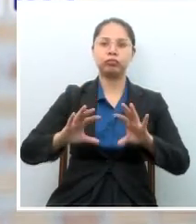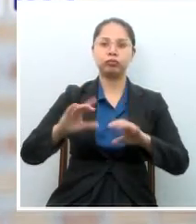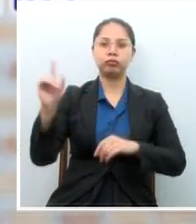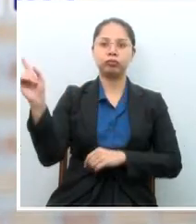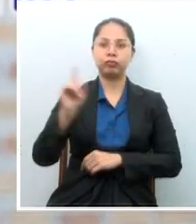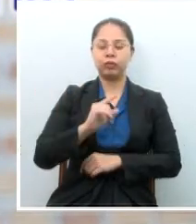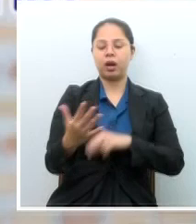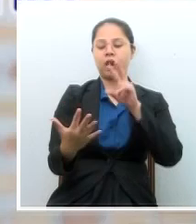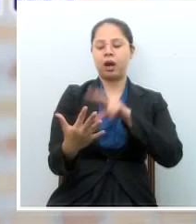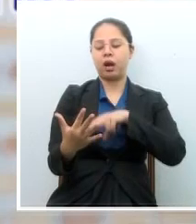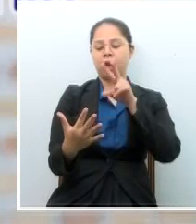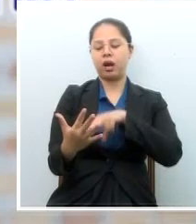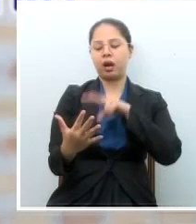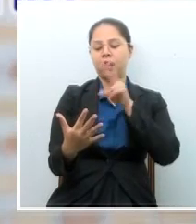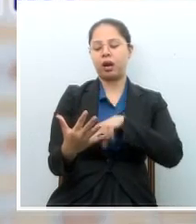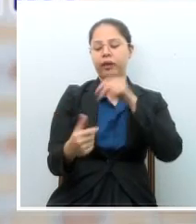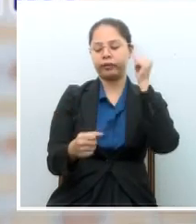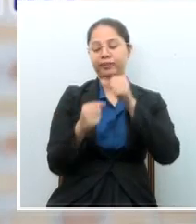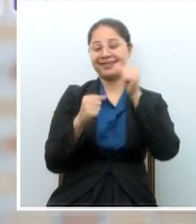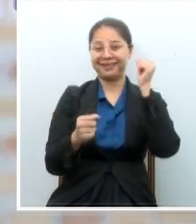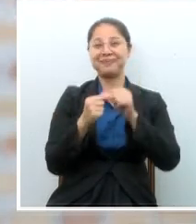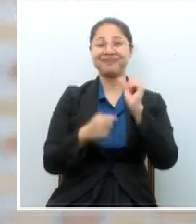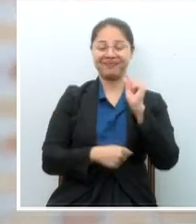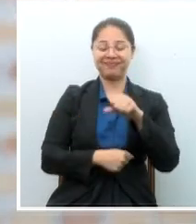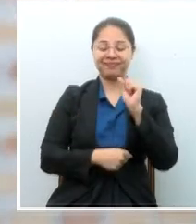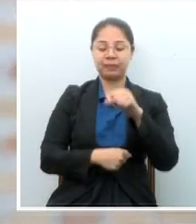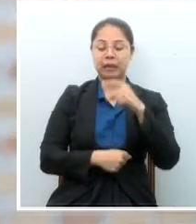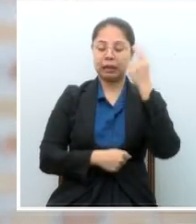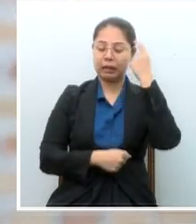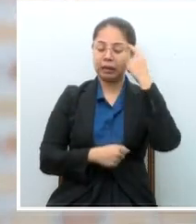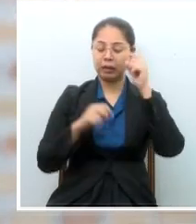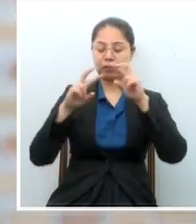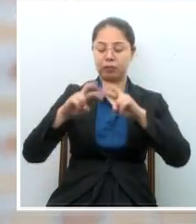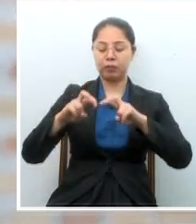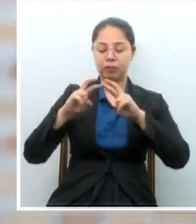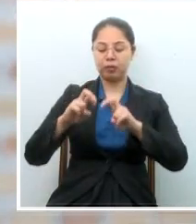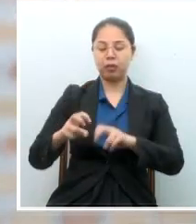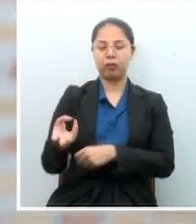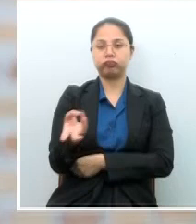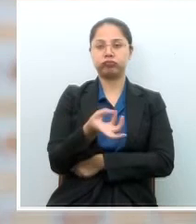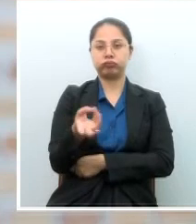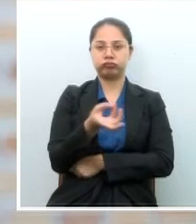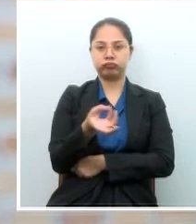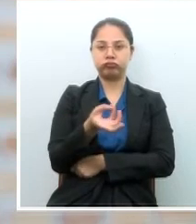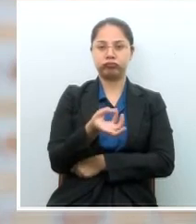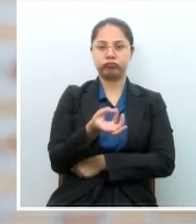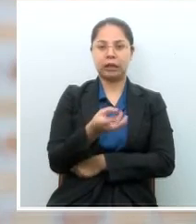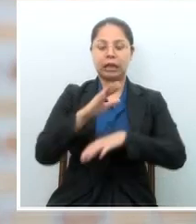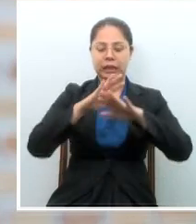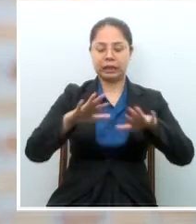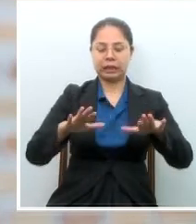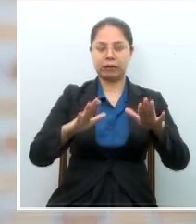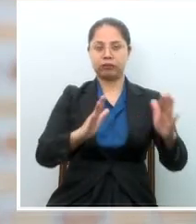การท่องจำเหตุการณ์ต่างๆในประวัติศาสตร์ถูกไหมคะกระบวนการคิดการวิเคราะห์เนี่ยจึงเกิดน้อยมากเลยนักเรียนเรียน